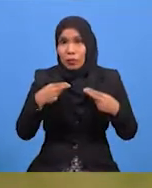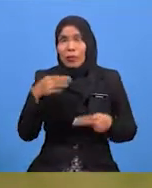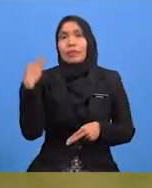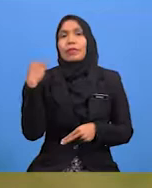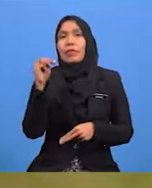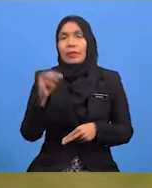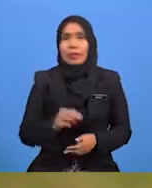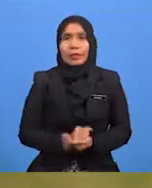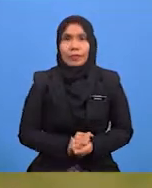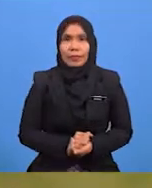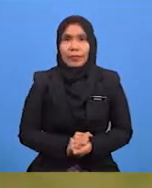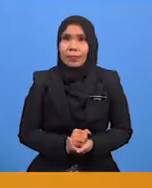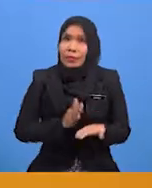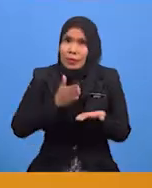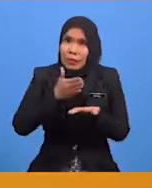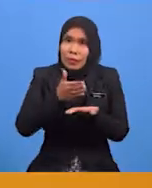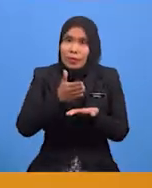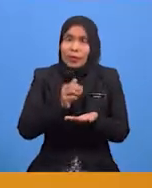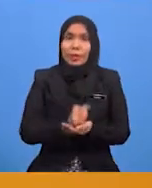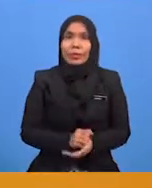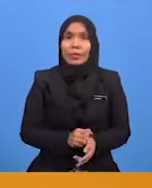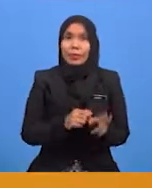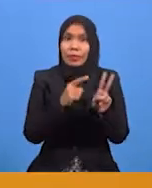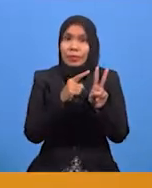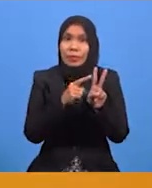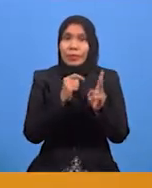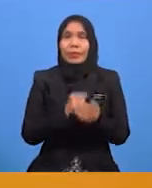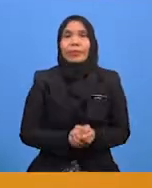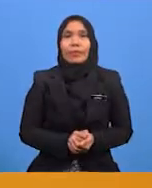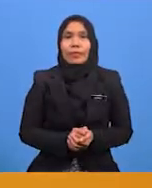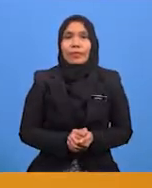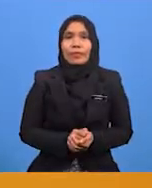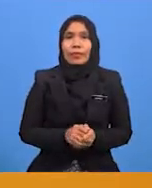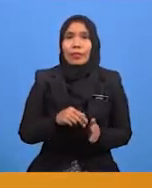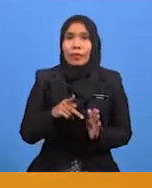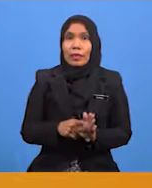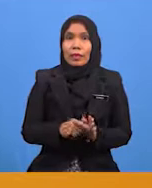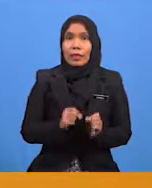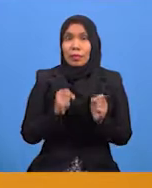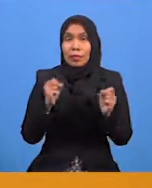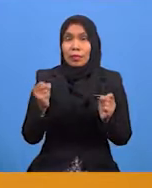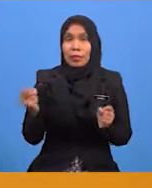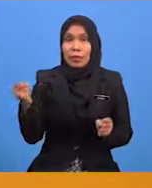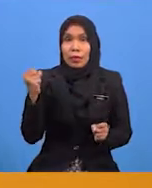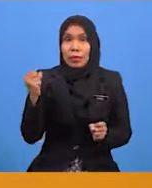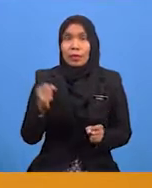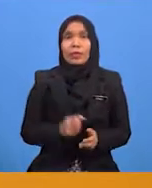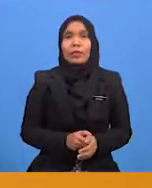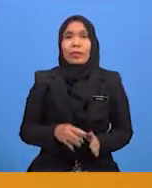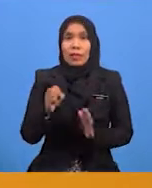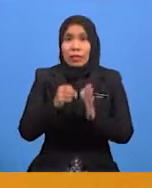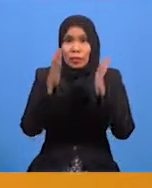Kita teruskan ke persoalan yang kedua, iaitu keberanian seorang bapa